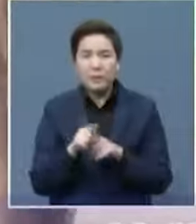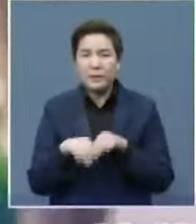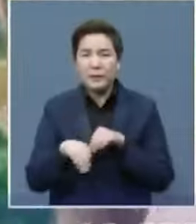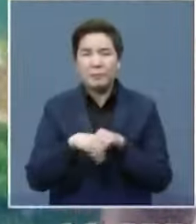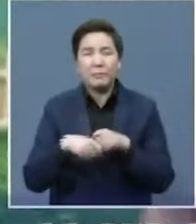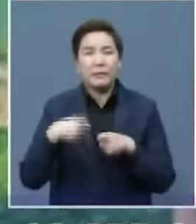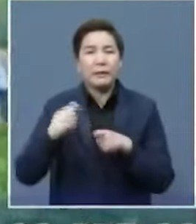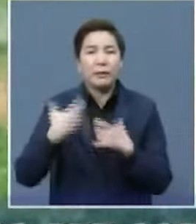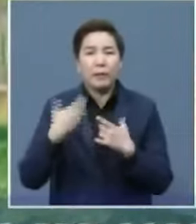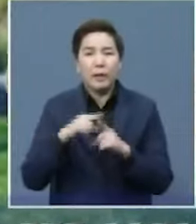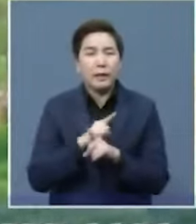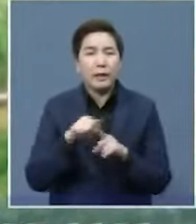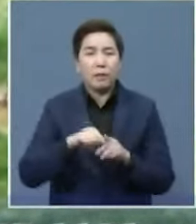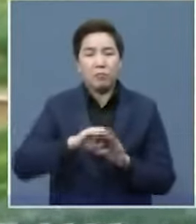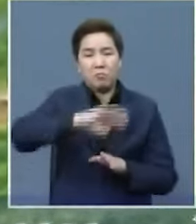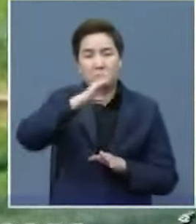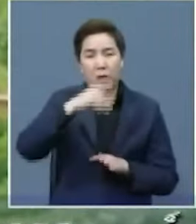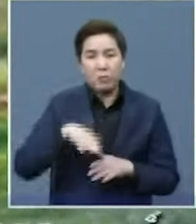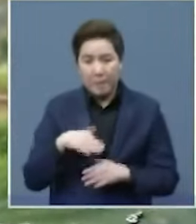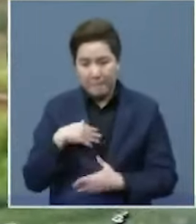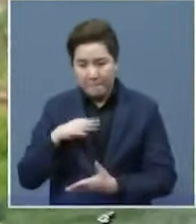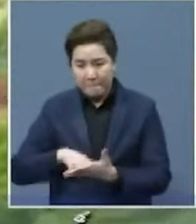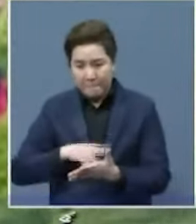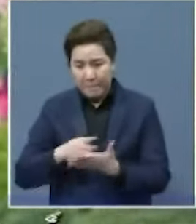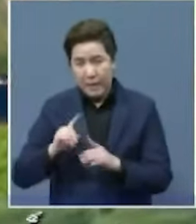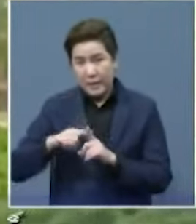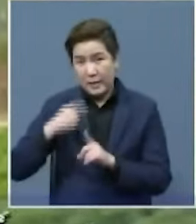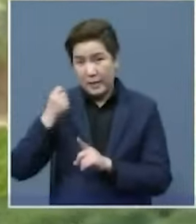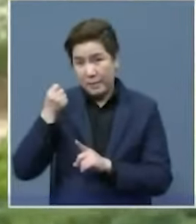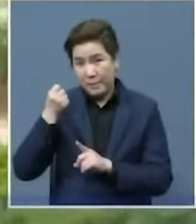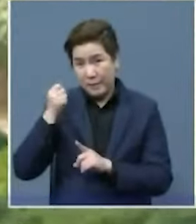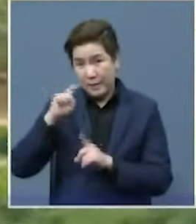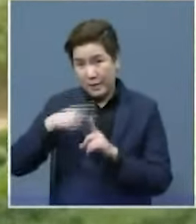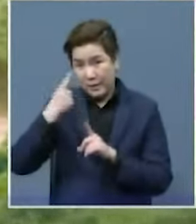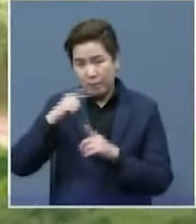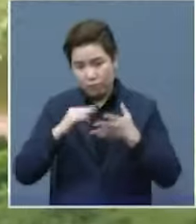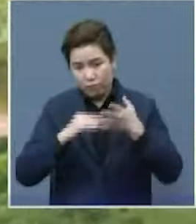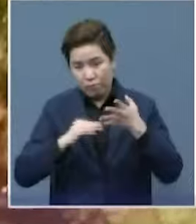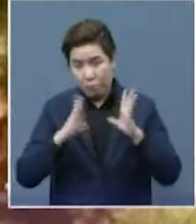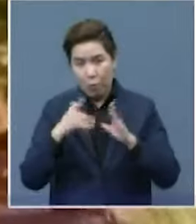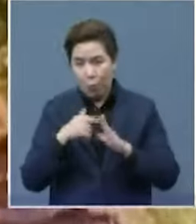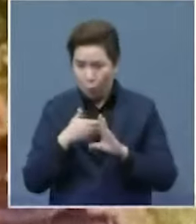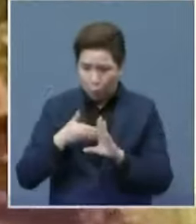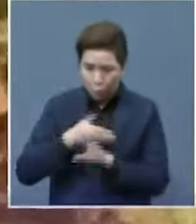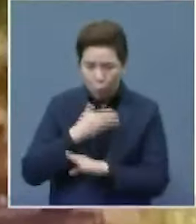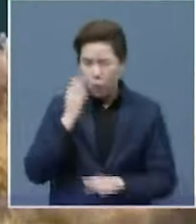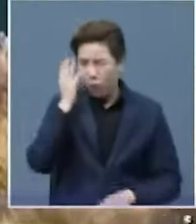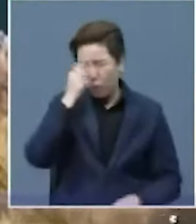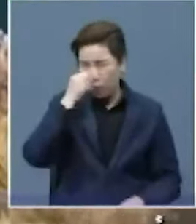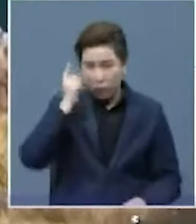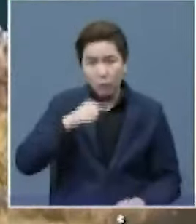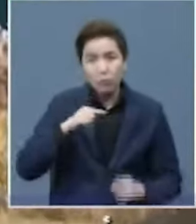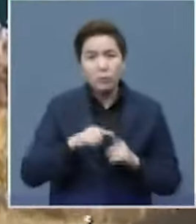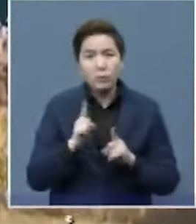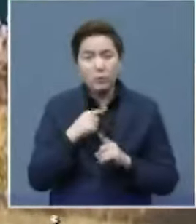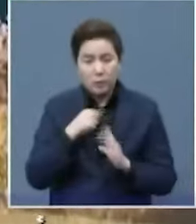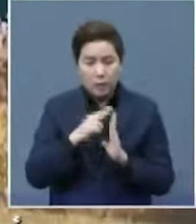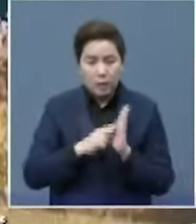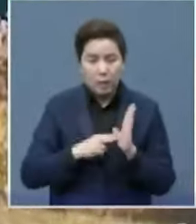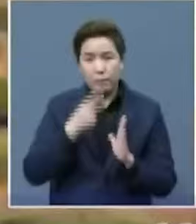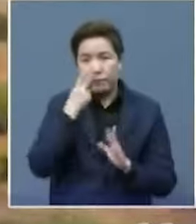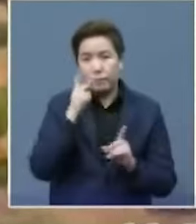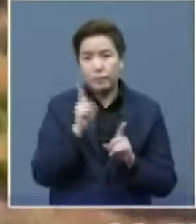ยากแน่นอนแต่ว่าจะวางแผนไปให้ทันช่วงสิ้นเดือนมกราคมนี้อย่างไรรีบวางแผนเลยค่ะคือมันสวยจนแบบระหว่างที่อ่านอ่ะ